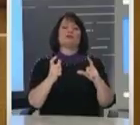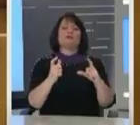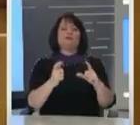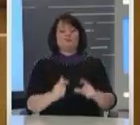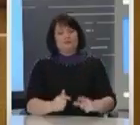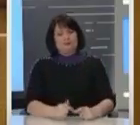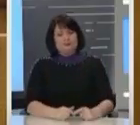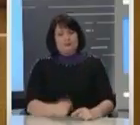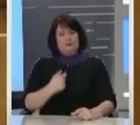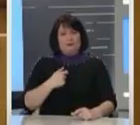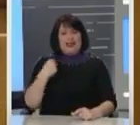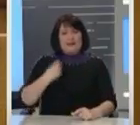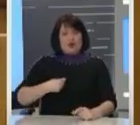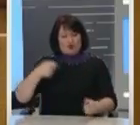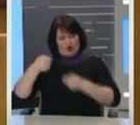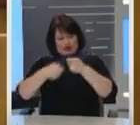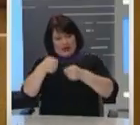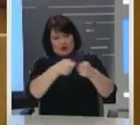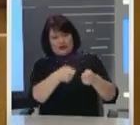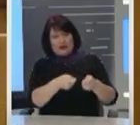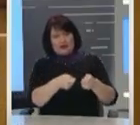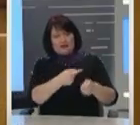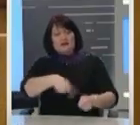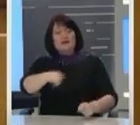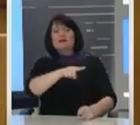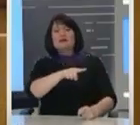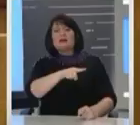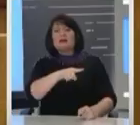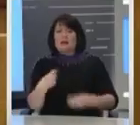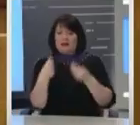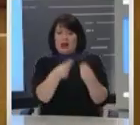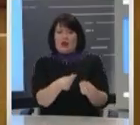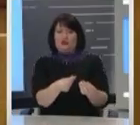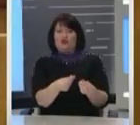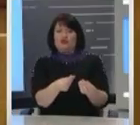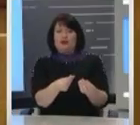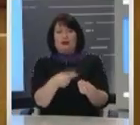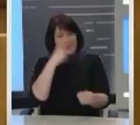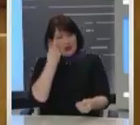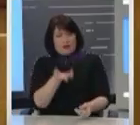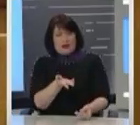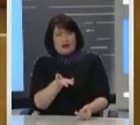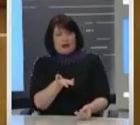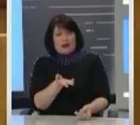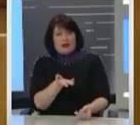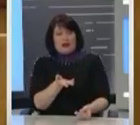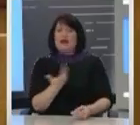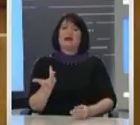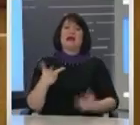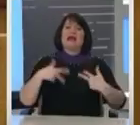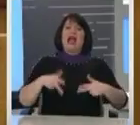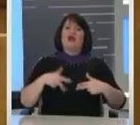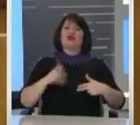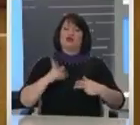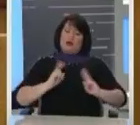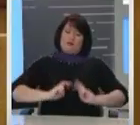Σε αυτούς που χρωστάει το δημόσιο, δεν θα πρέπει να δώσουμε κάποια αντίστοιχα δικαιώματα? Γιατί το κράτος δηλαδή να